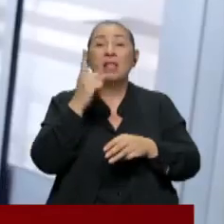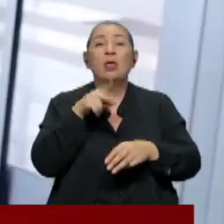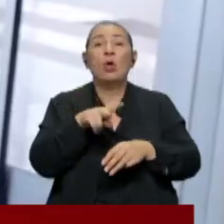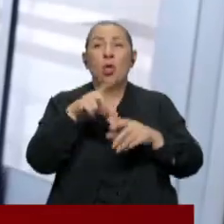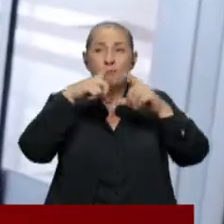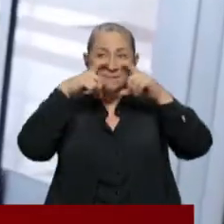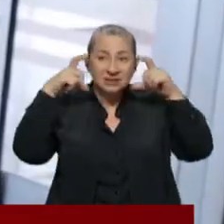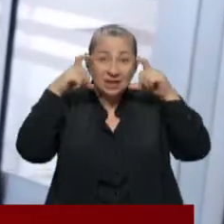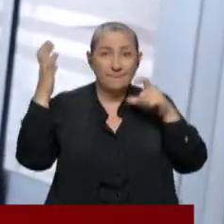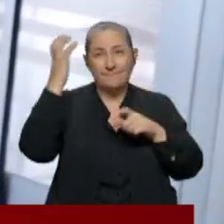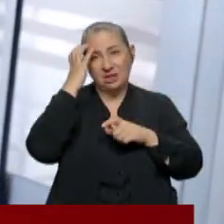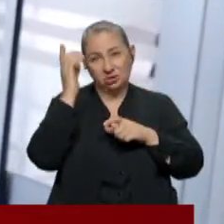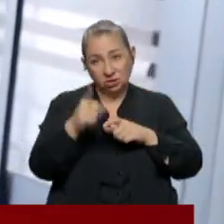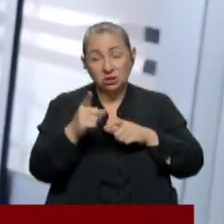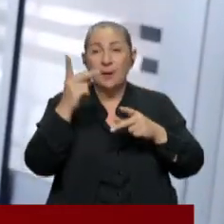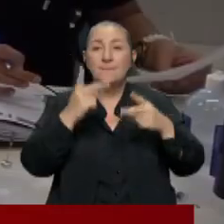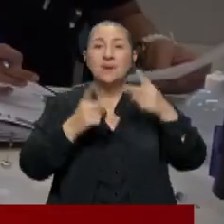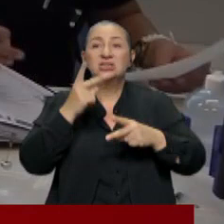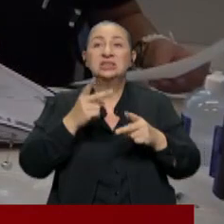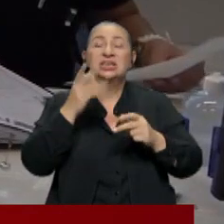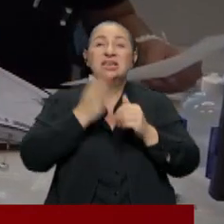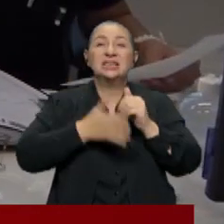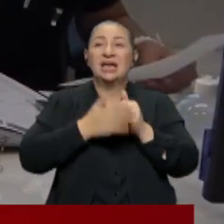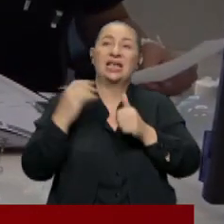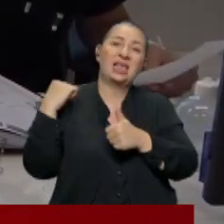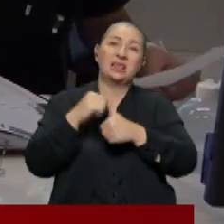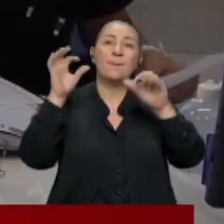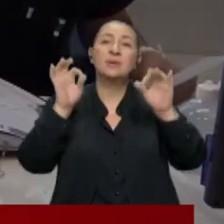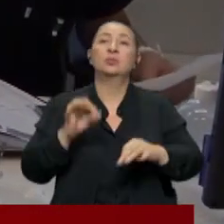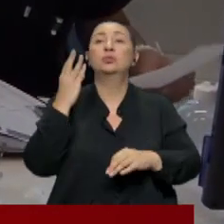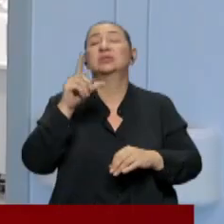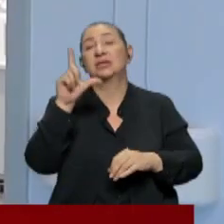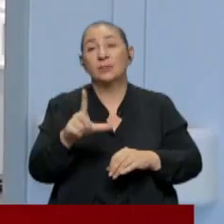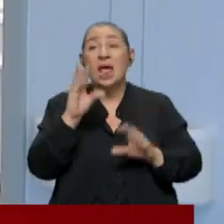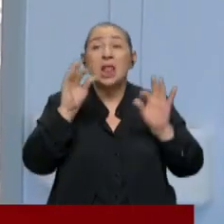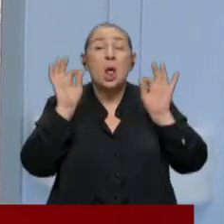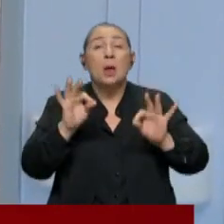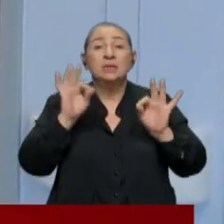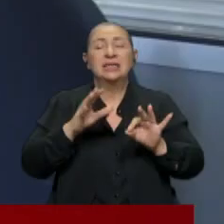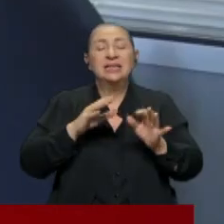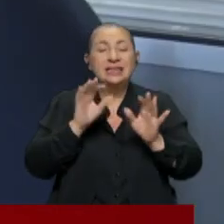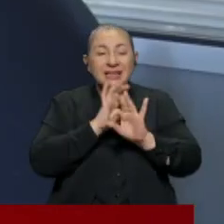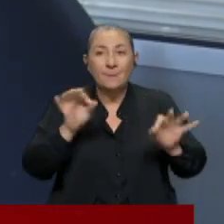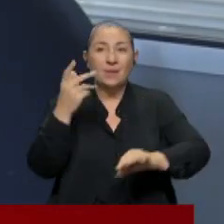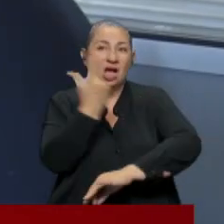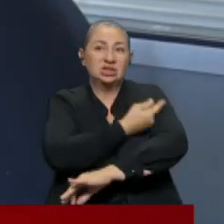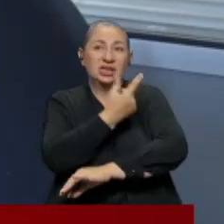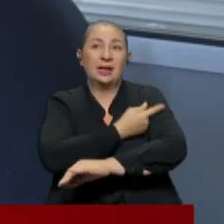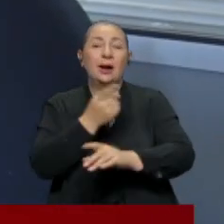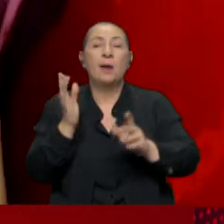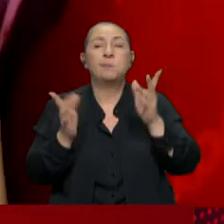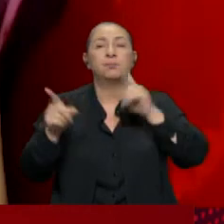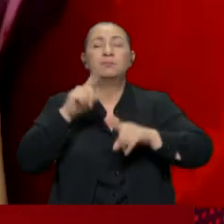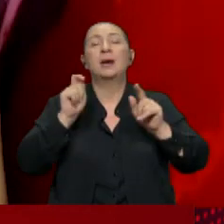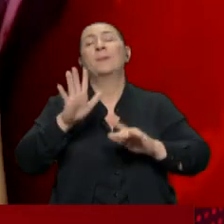yol maske başta olmak üzere bazı kısıtlamaları yeniden hayata geçirmek. En önemlisi de tamamlayıcı doz aşıları